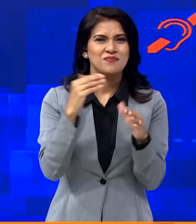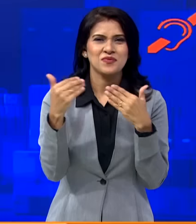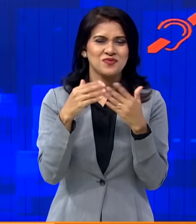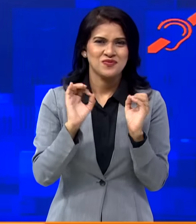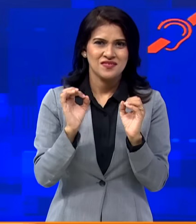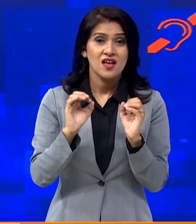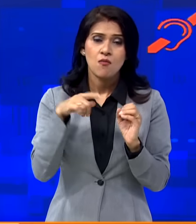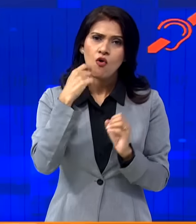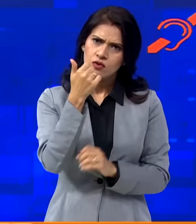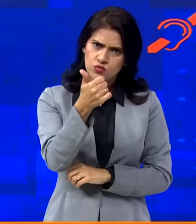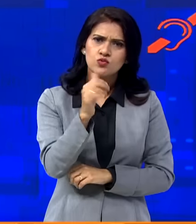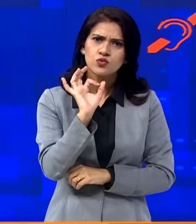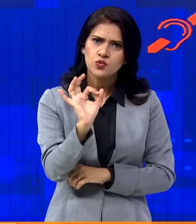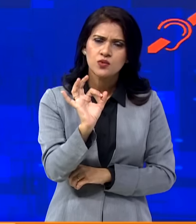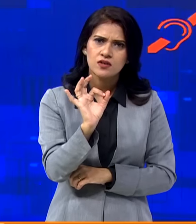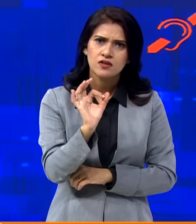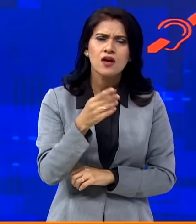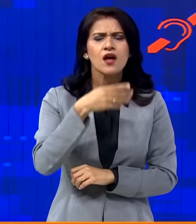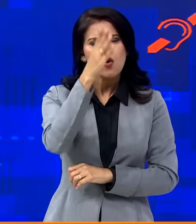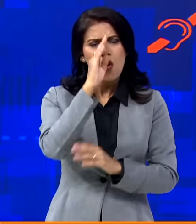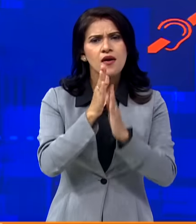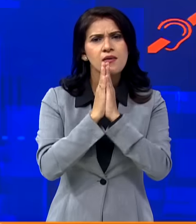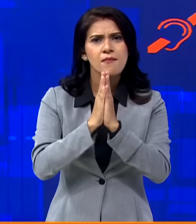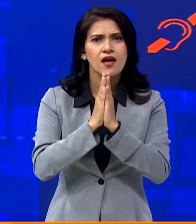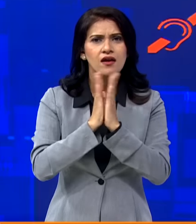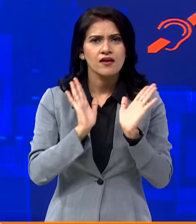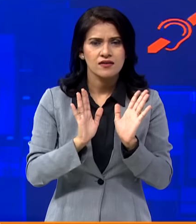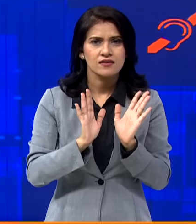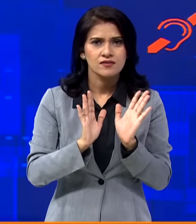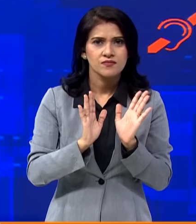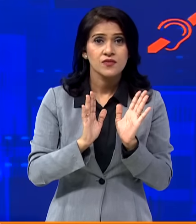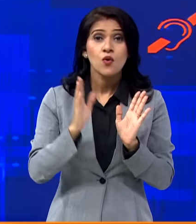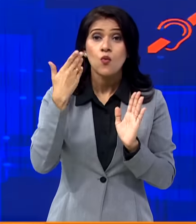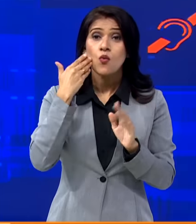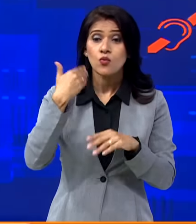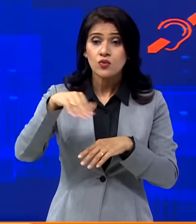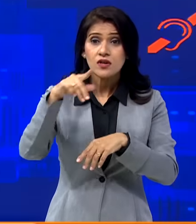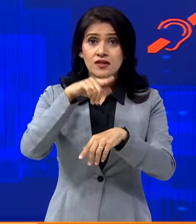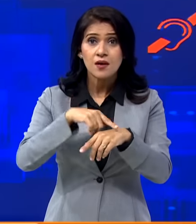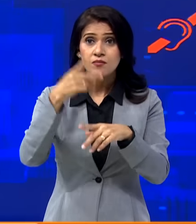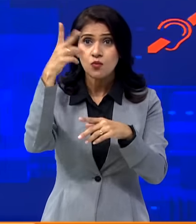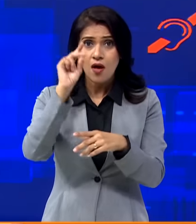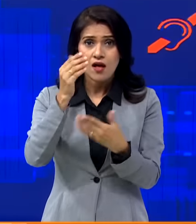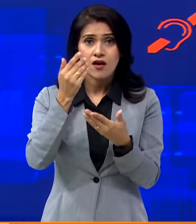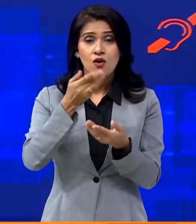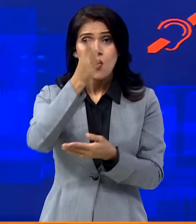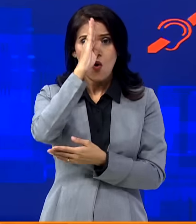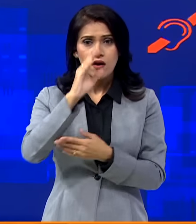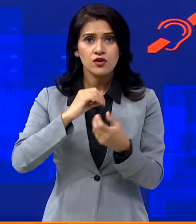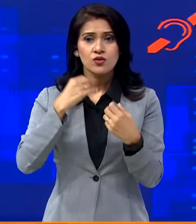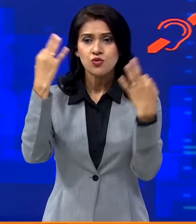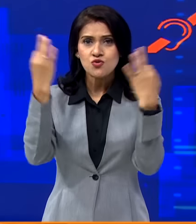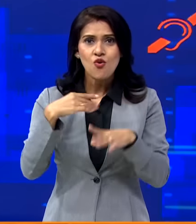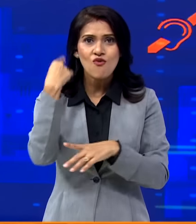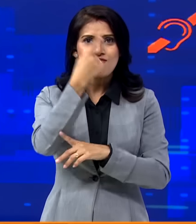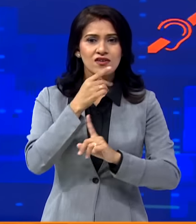फिल्म बननी चाहिए और मैं तो भगवान से प्रार्थना करता हूं कि होने वाले अवतार के विषय में जानकारी होनी चाहिए क्योंकि भगवान